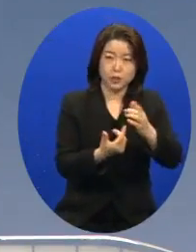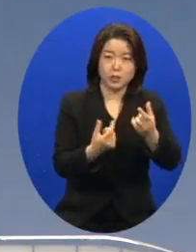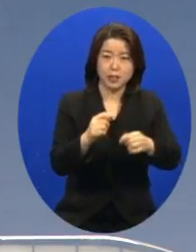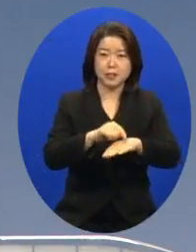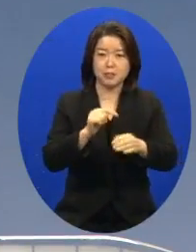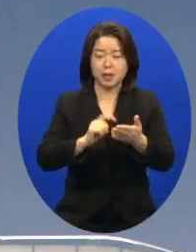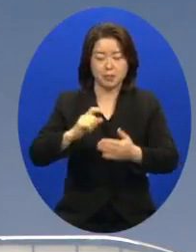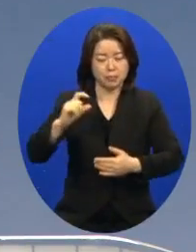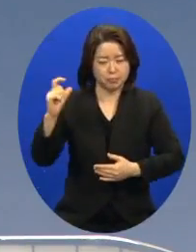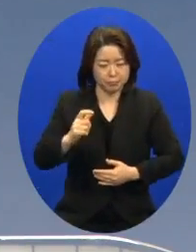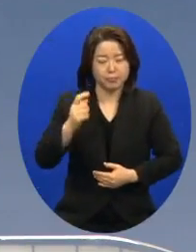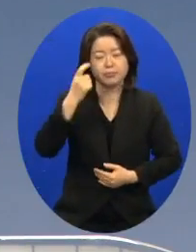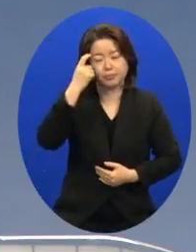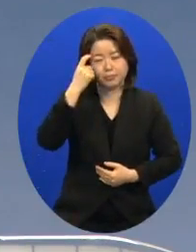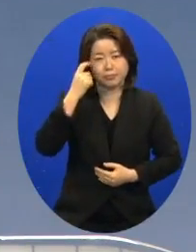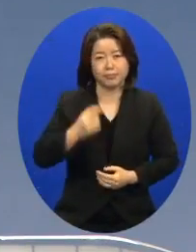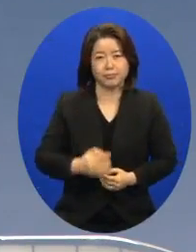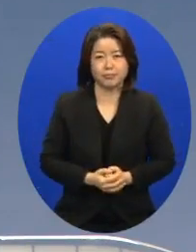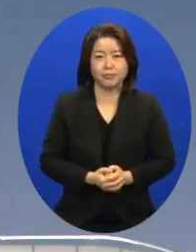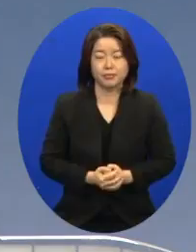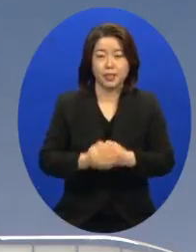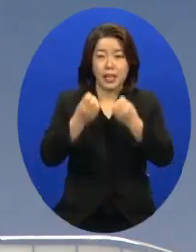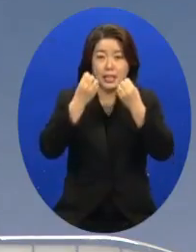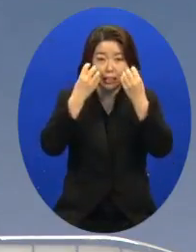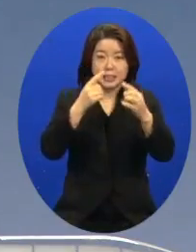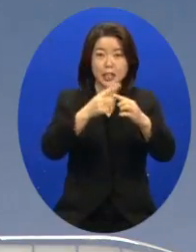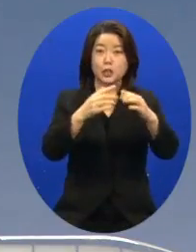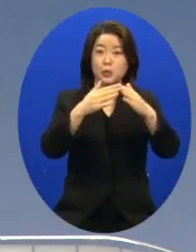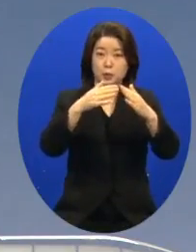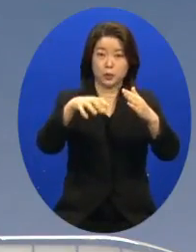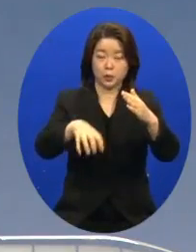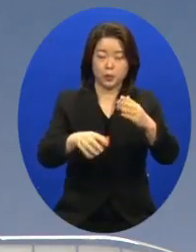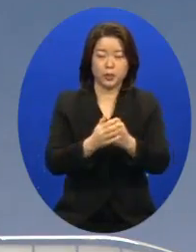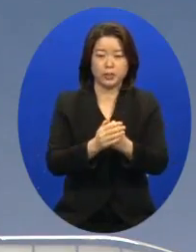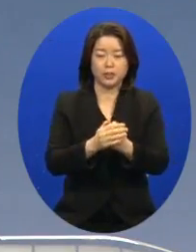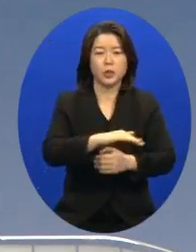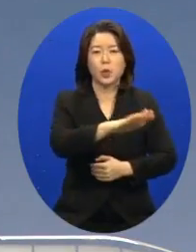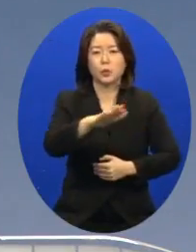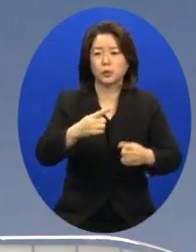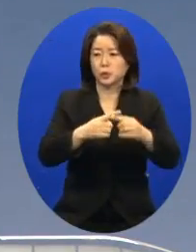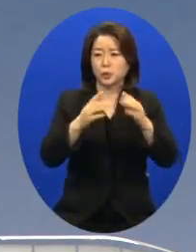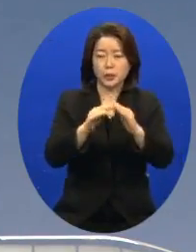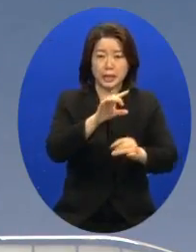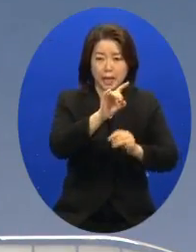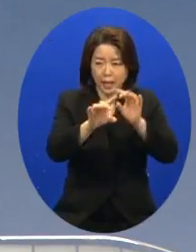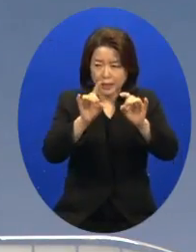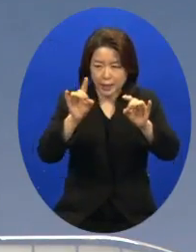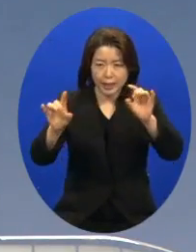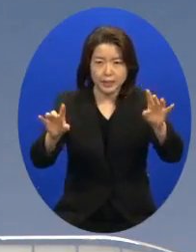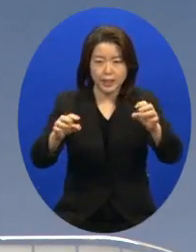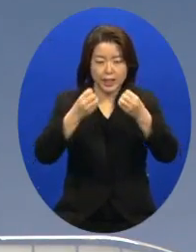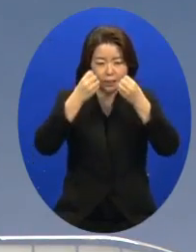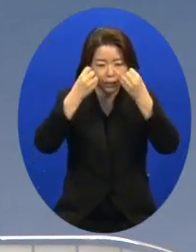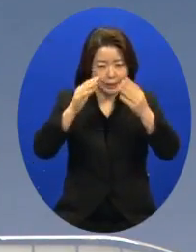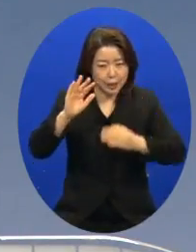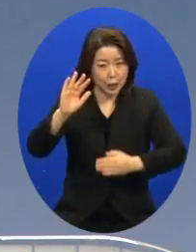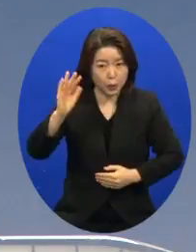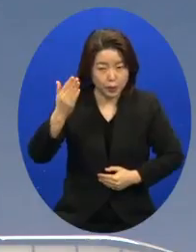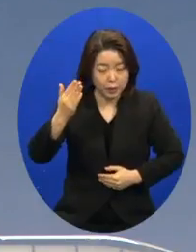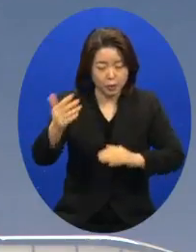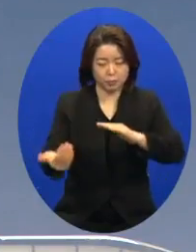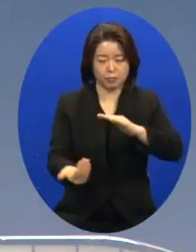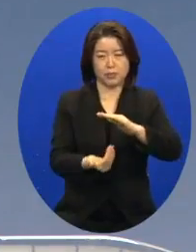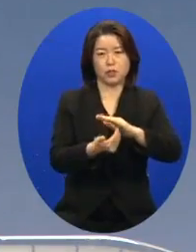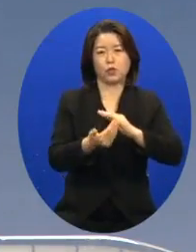강하게 됩니다 새로운 교회는 우리 교인들 한사람 한사람이 새로워 지게 되면서 이루어지는